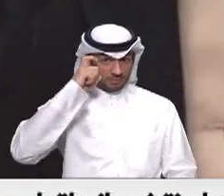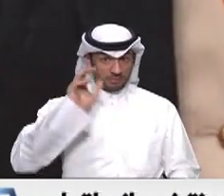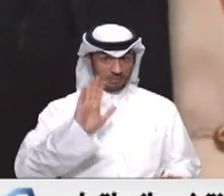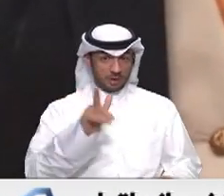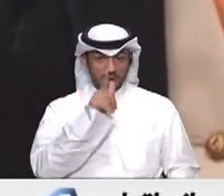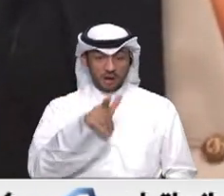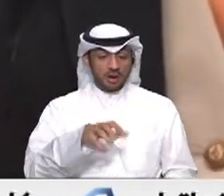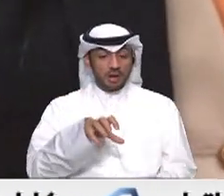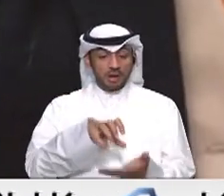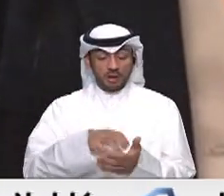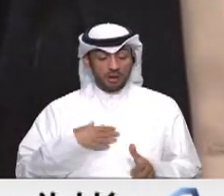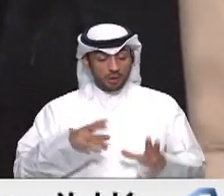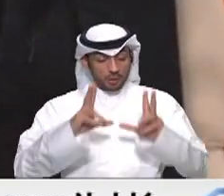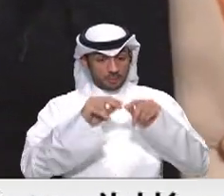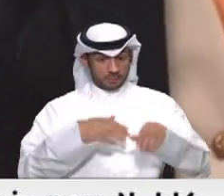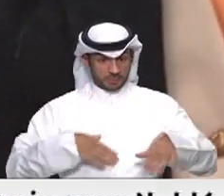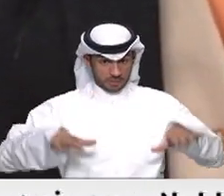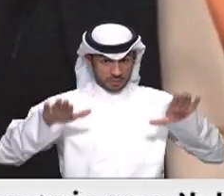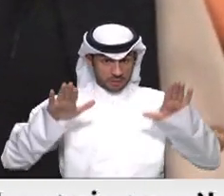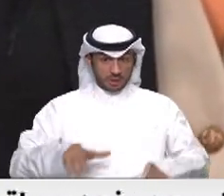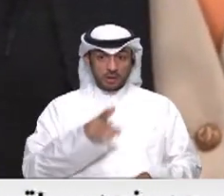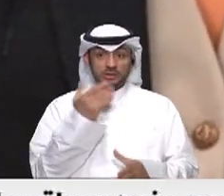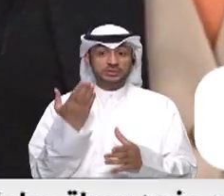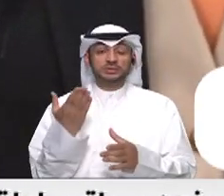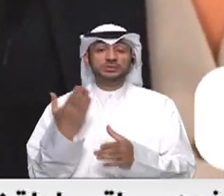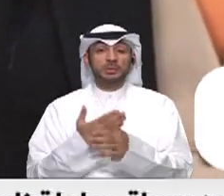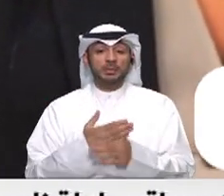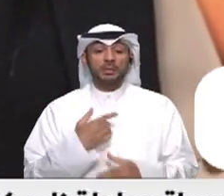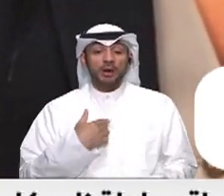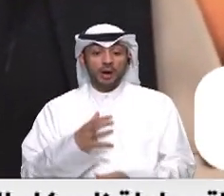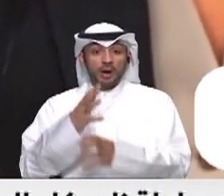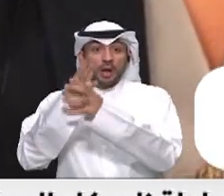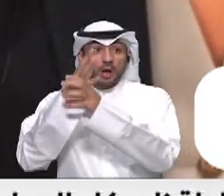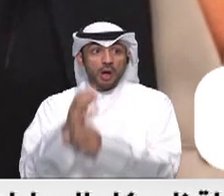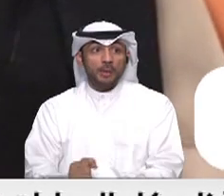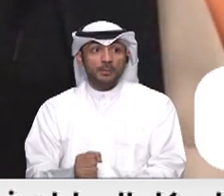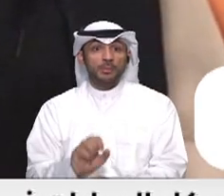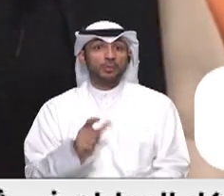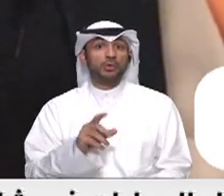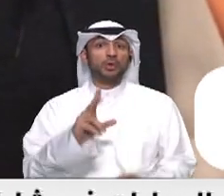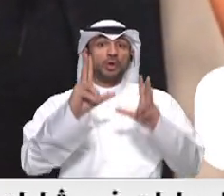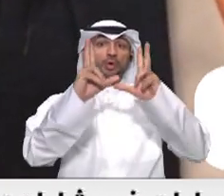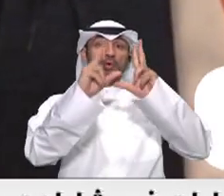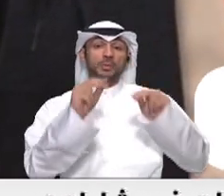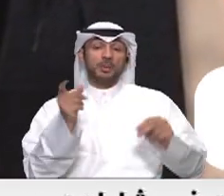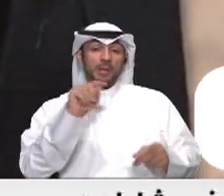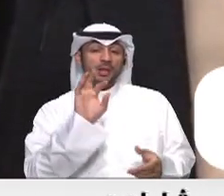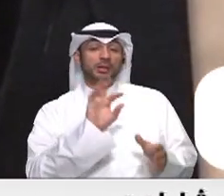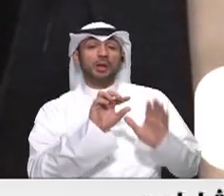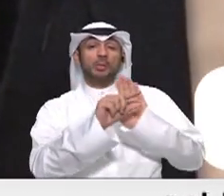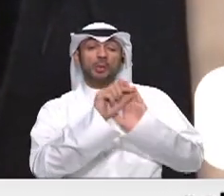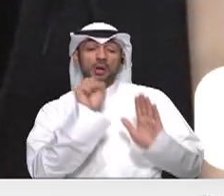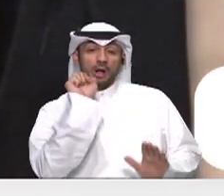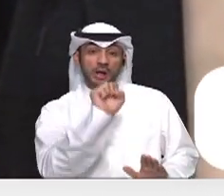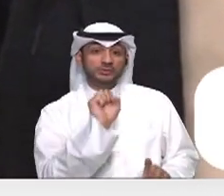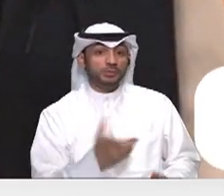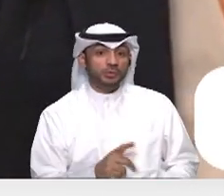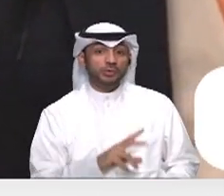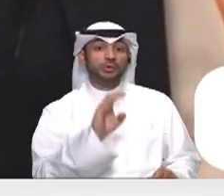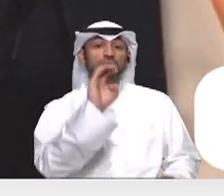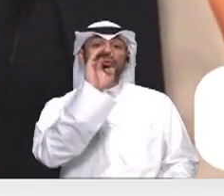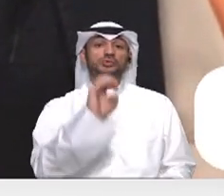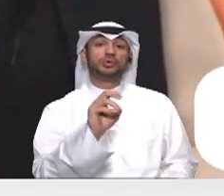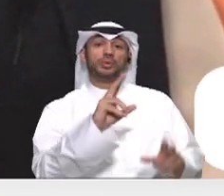طبعا لن يعود هناك من يحمي القرى الجنوبية أو يحمي القرار تحديدا 1701،